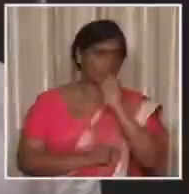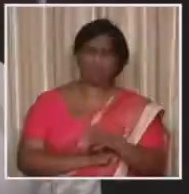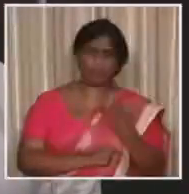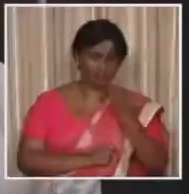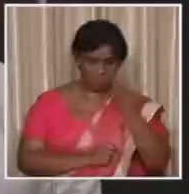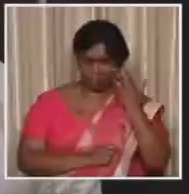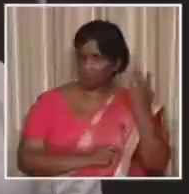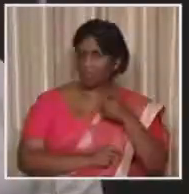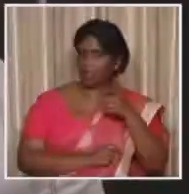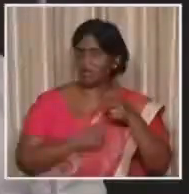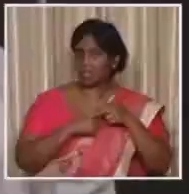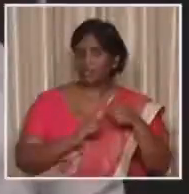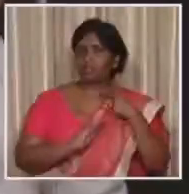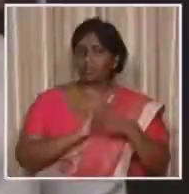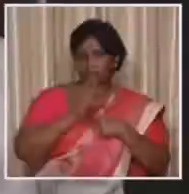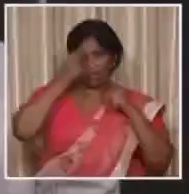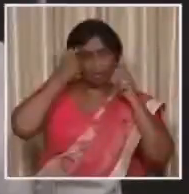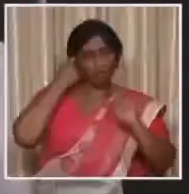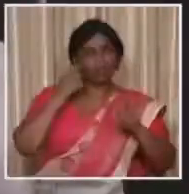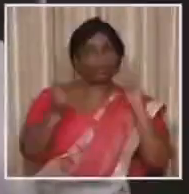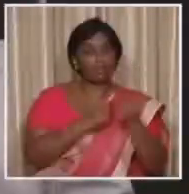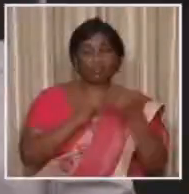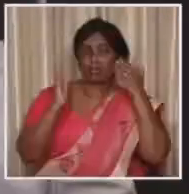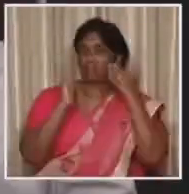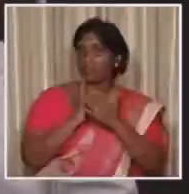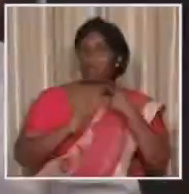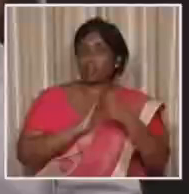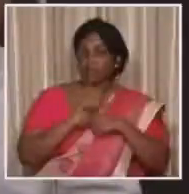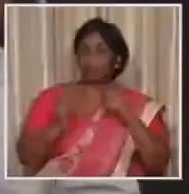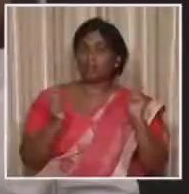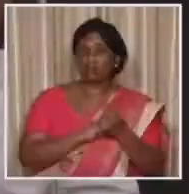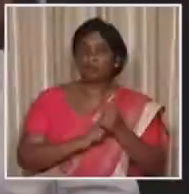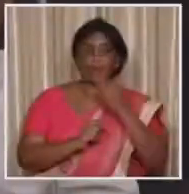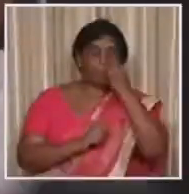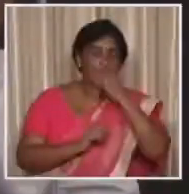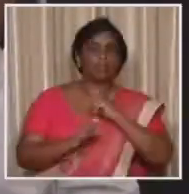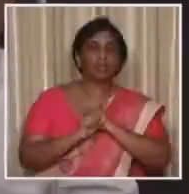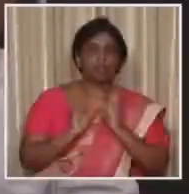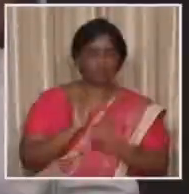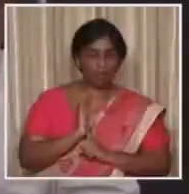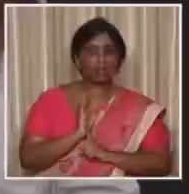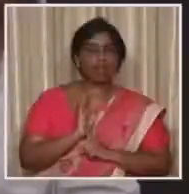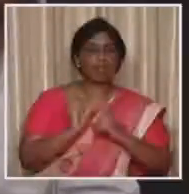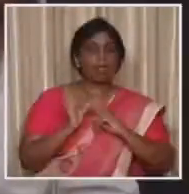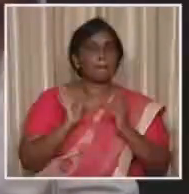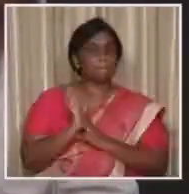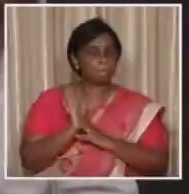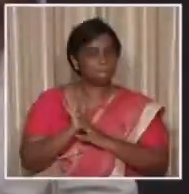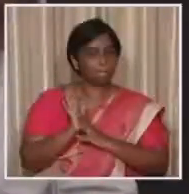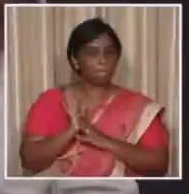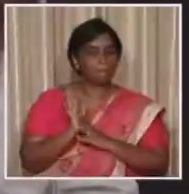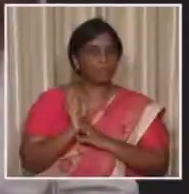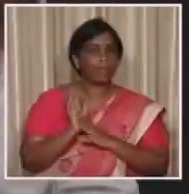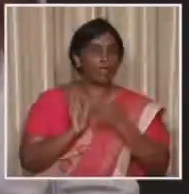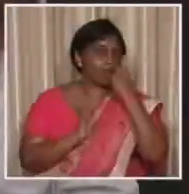බෑ. මොකද ඒකට හේතුව අපේ ලංකාවේ එහෙම ක්‍රිකට් ගහන්නේ නෑ. ලංකාවේ ක්‍රිකට් ගහන්නේ මාතර ගාල්ල, ඊට පස්සේ අම්බලංගොඩ, ඔයෙන්